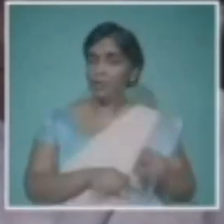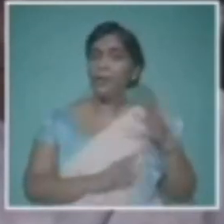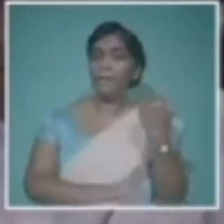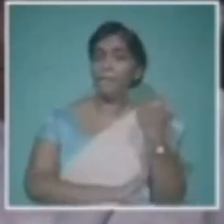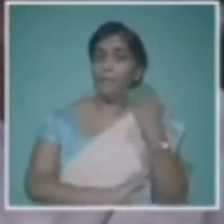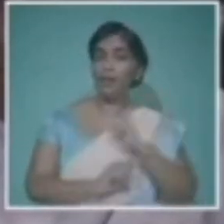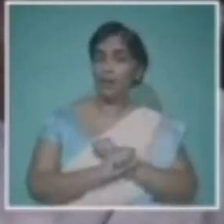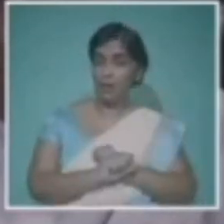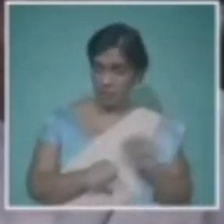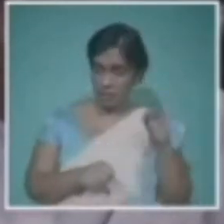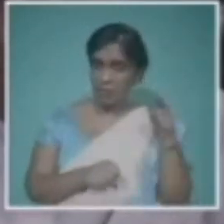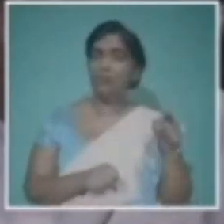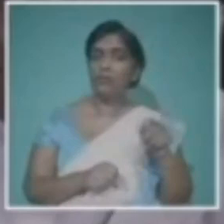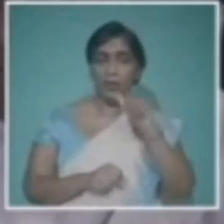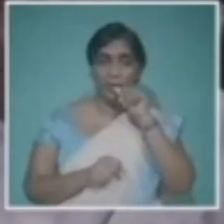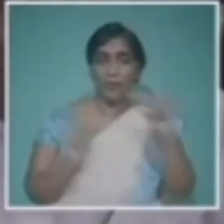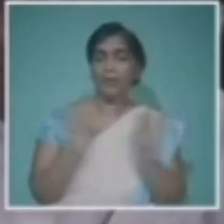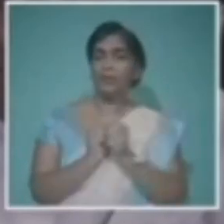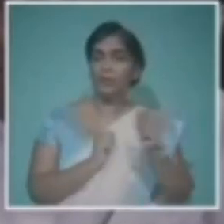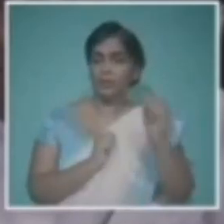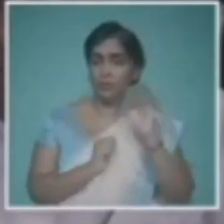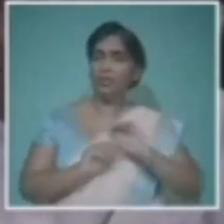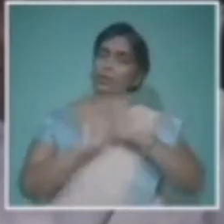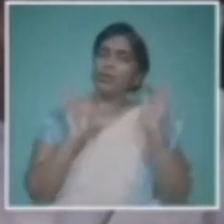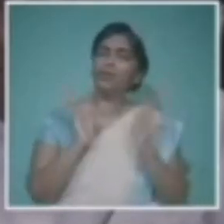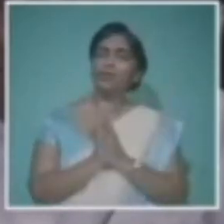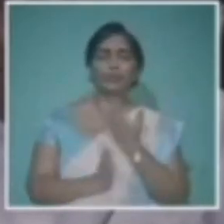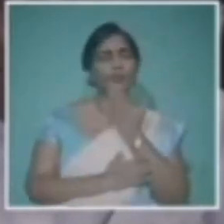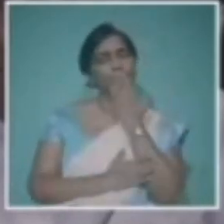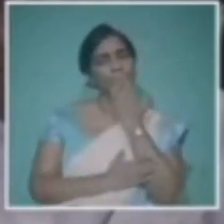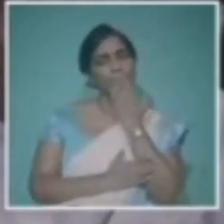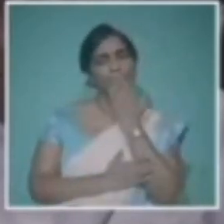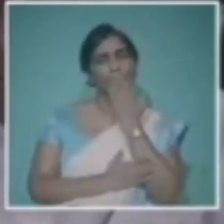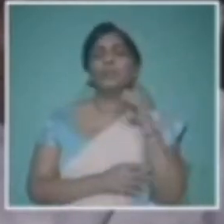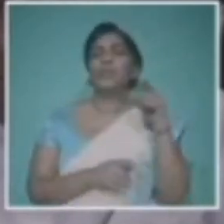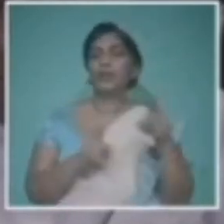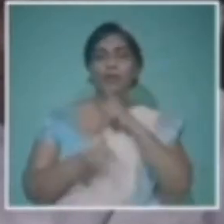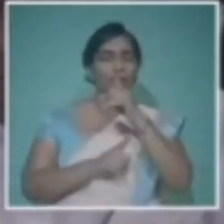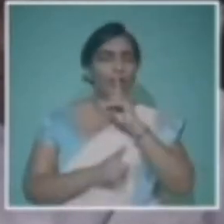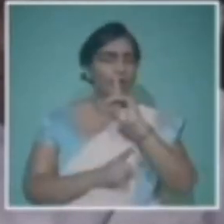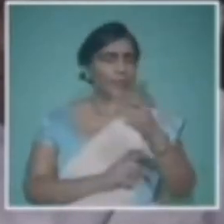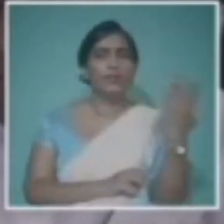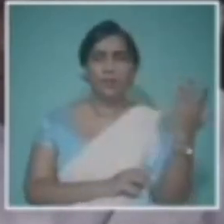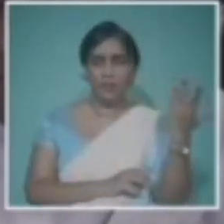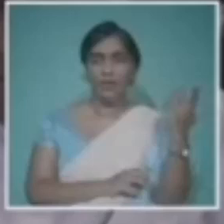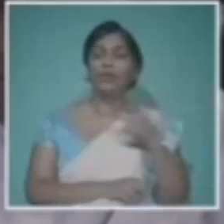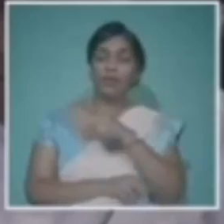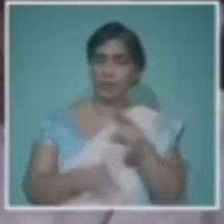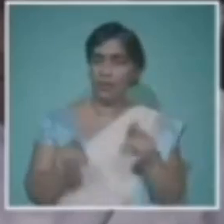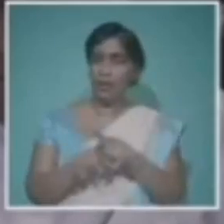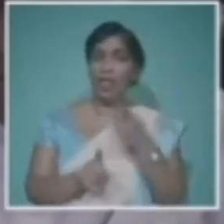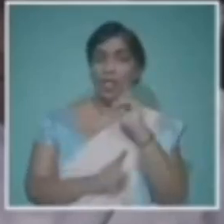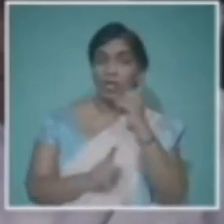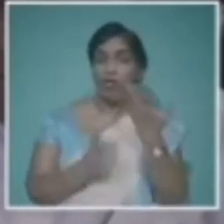බලයක් නොමැති දෙයක් ඉෂ්ට කරාම සියලු දෙනා සද්ද නැතුව ඉන්නවා. ඒ ගැන කතා කරන්නේ නැහැ. ඒකට